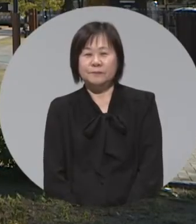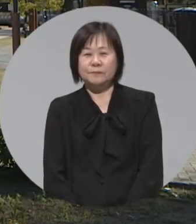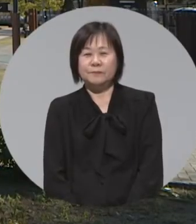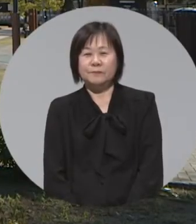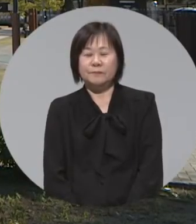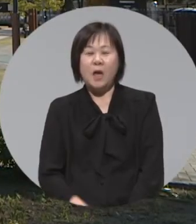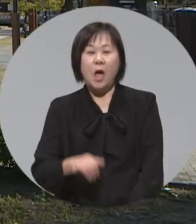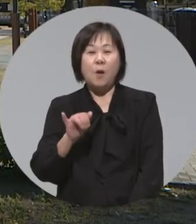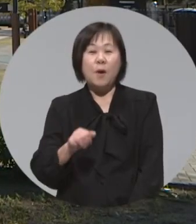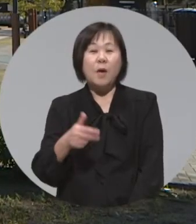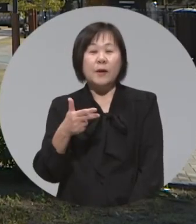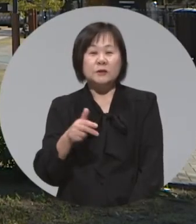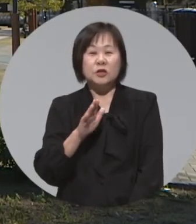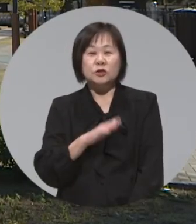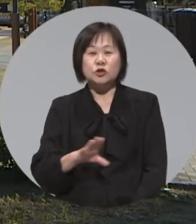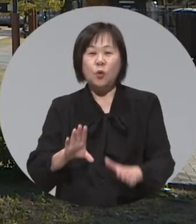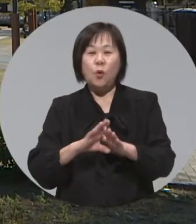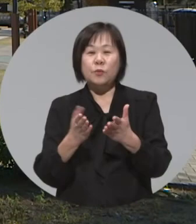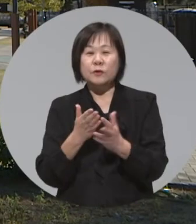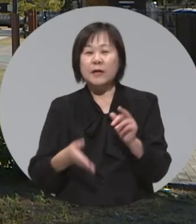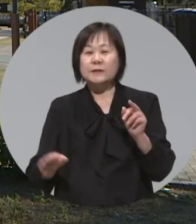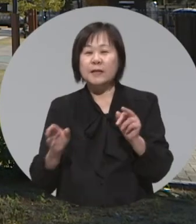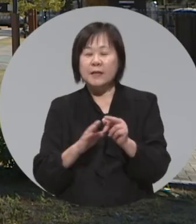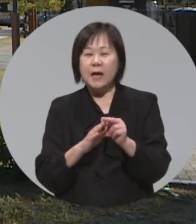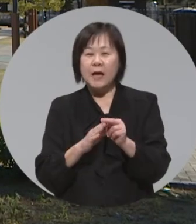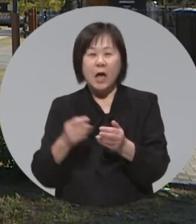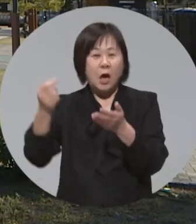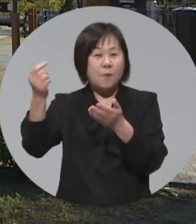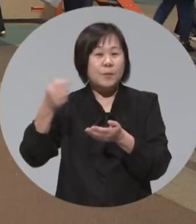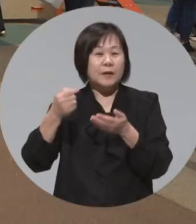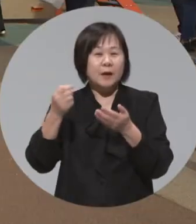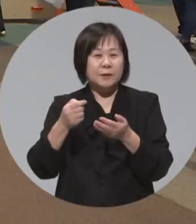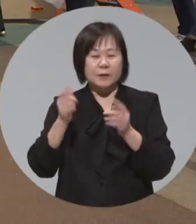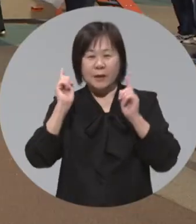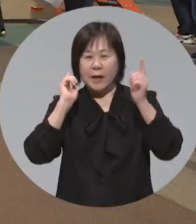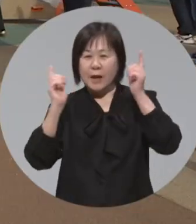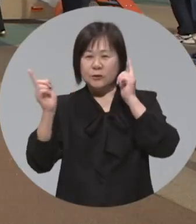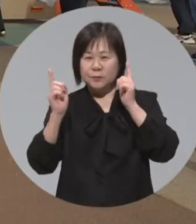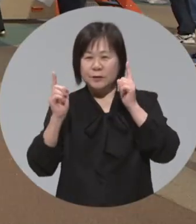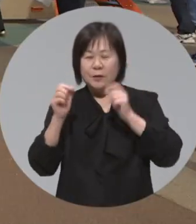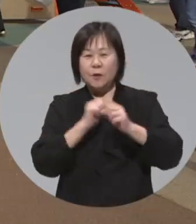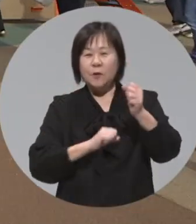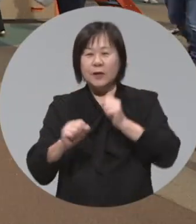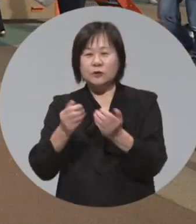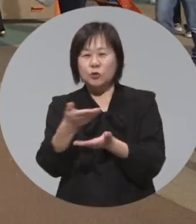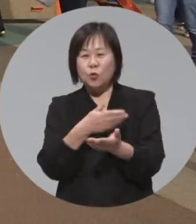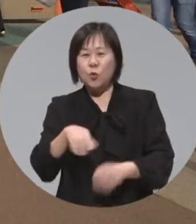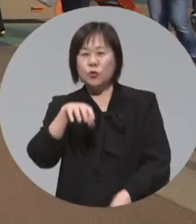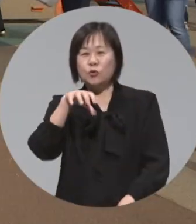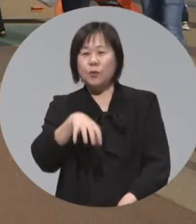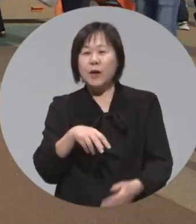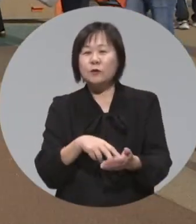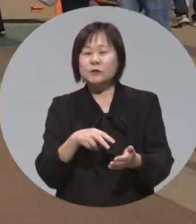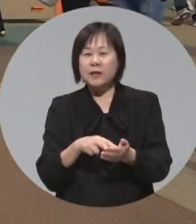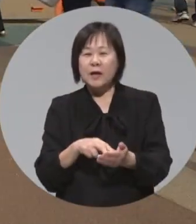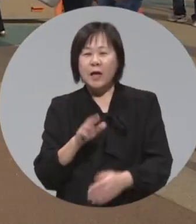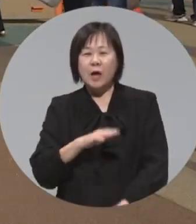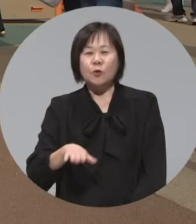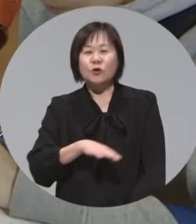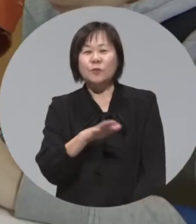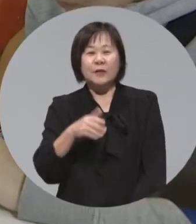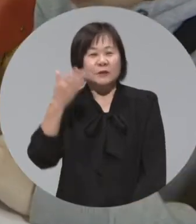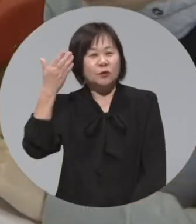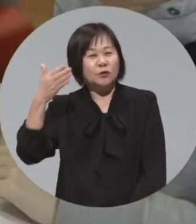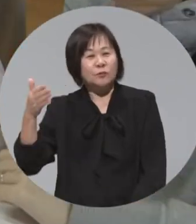前橋市児童文化センターは学びと遊びの活動交流拠点として子どもたちの夢を育